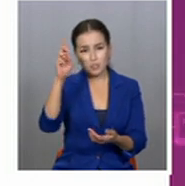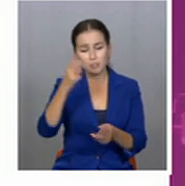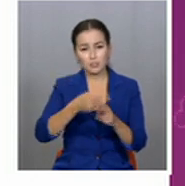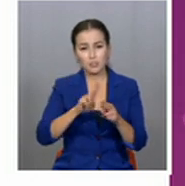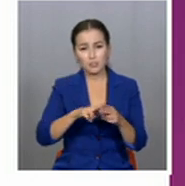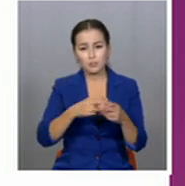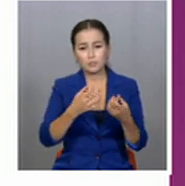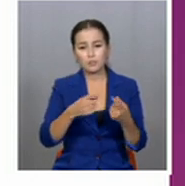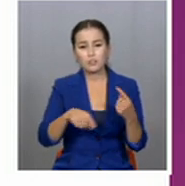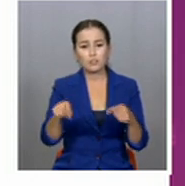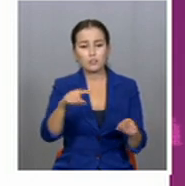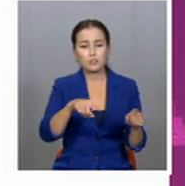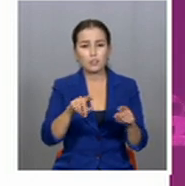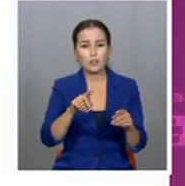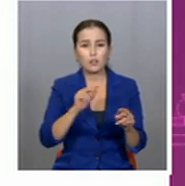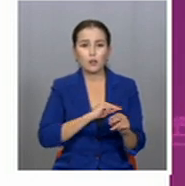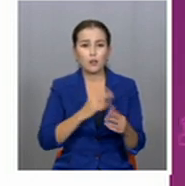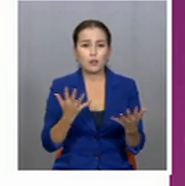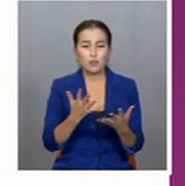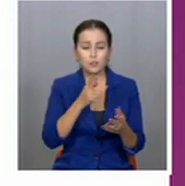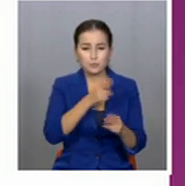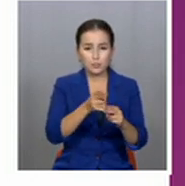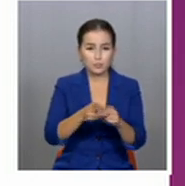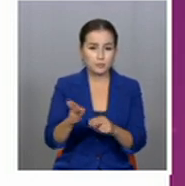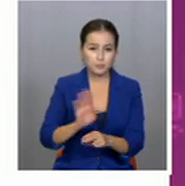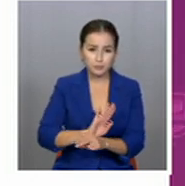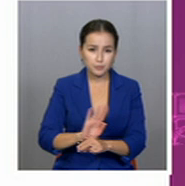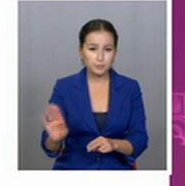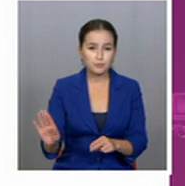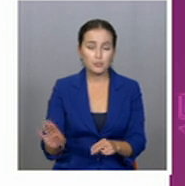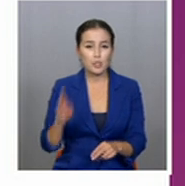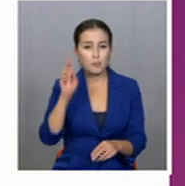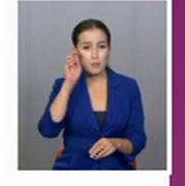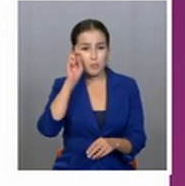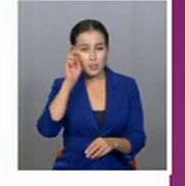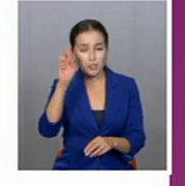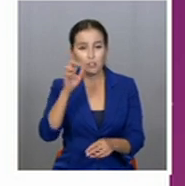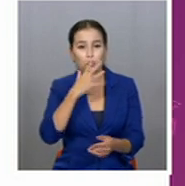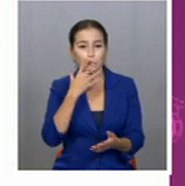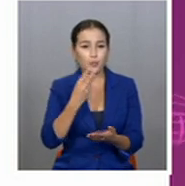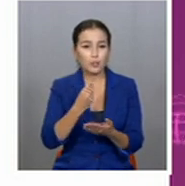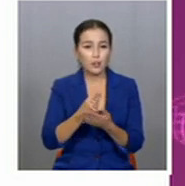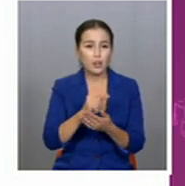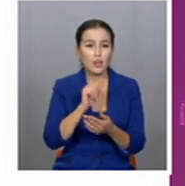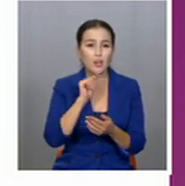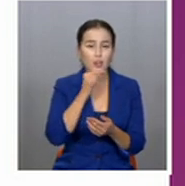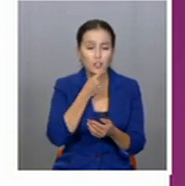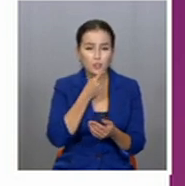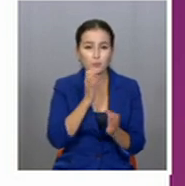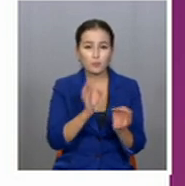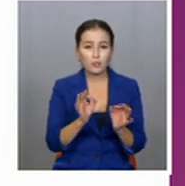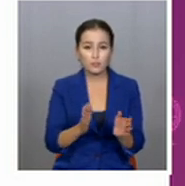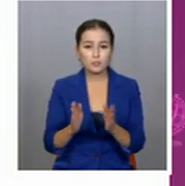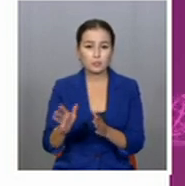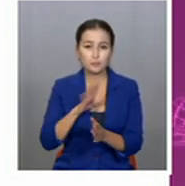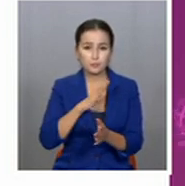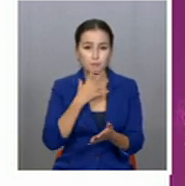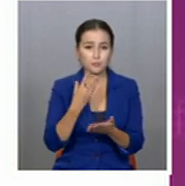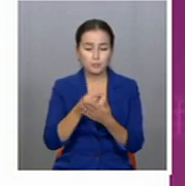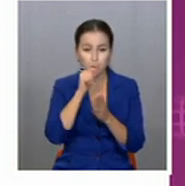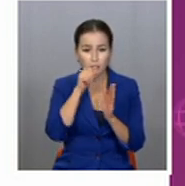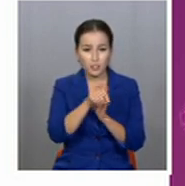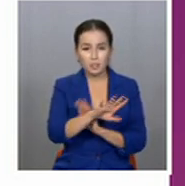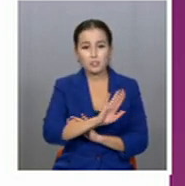субъектілер бір-бірінің мүддесіне нұқсан келтірмейді. Мемлекет экономикалық ретке келтіру үдерісіне